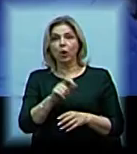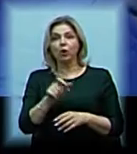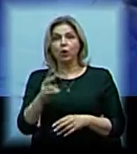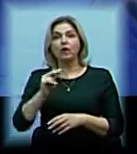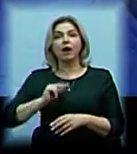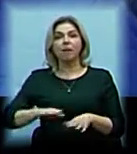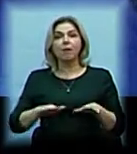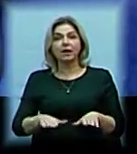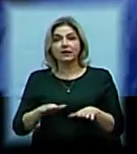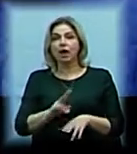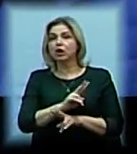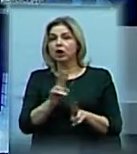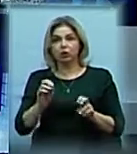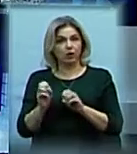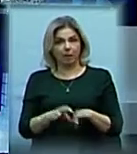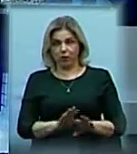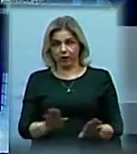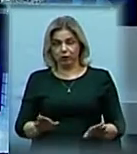робочих місцях, ніхто не покинув.